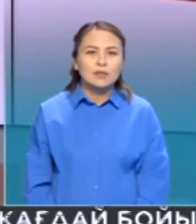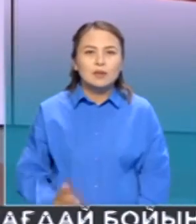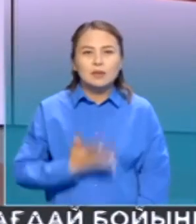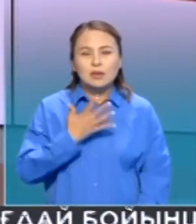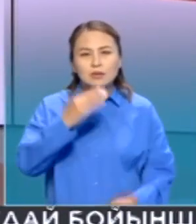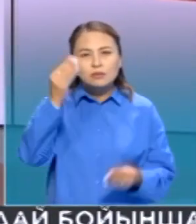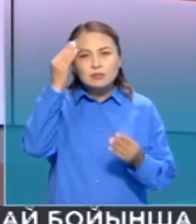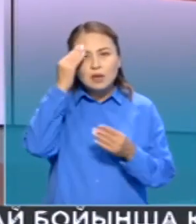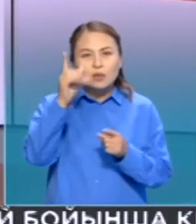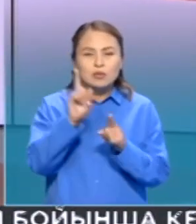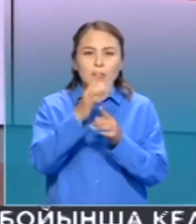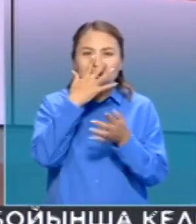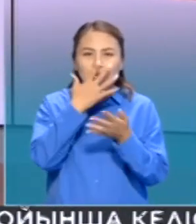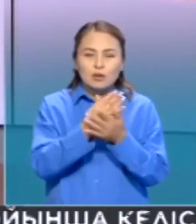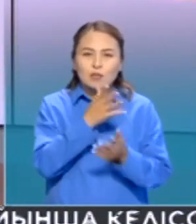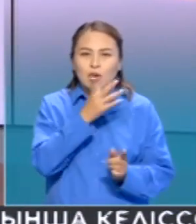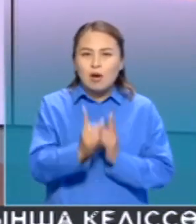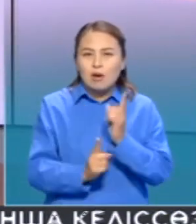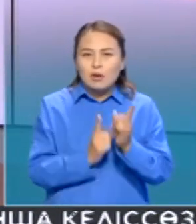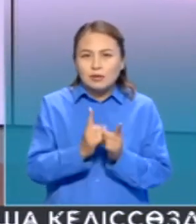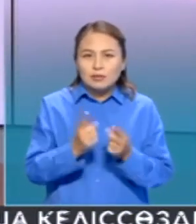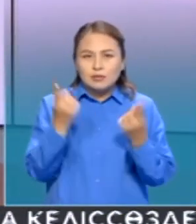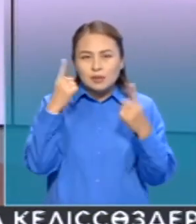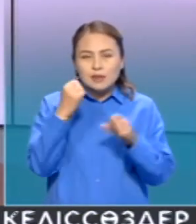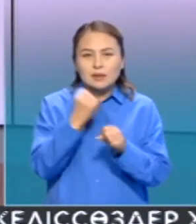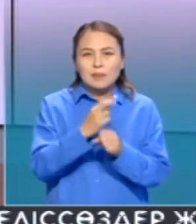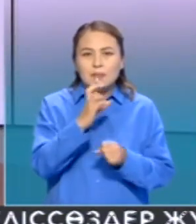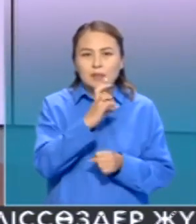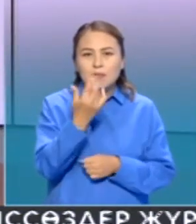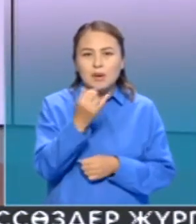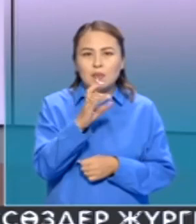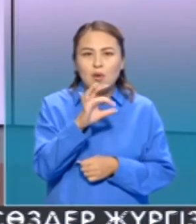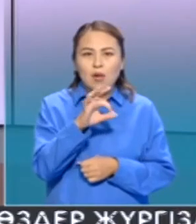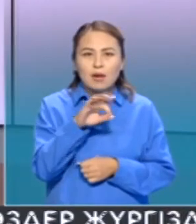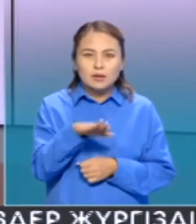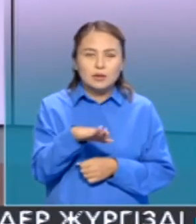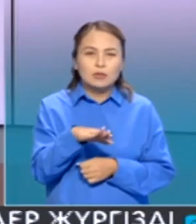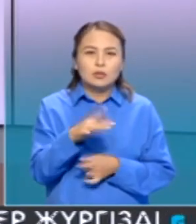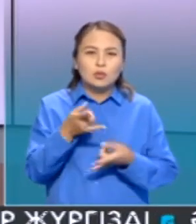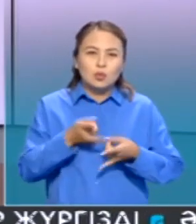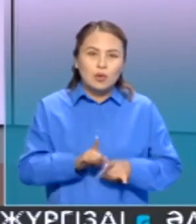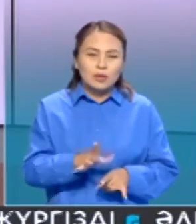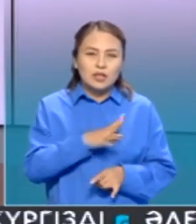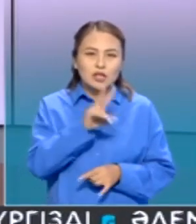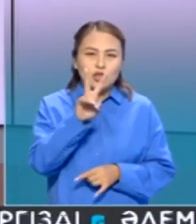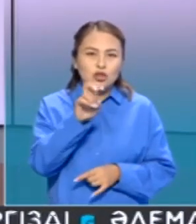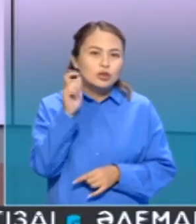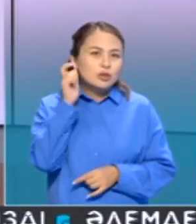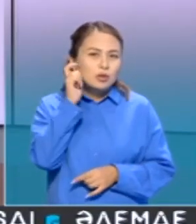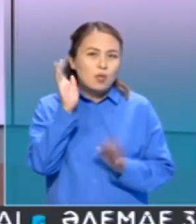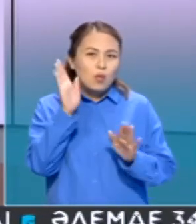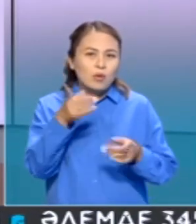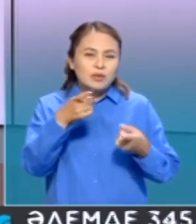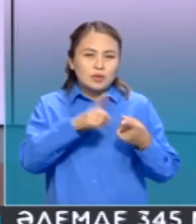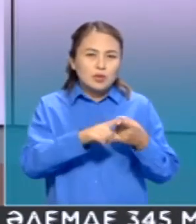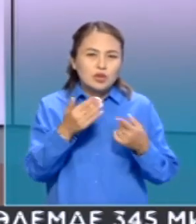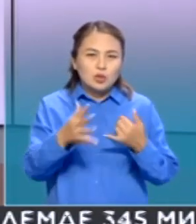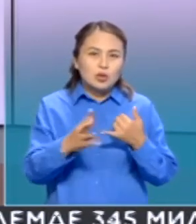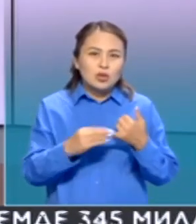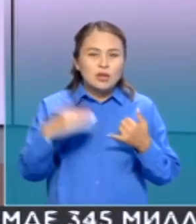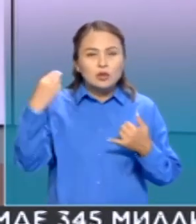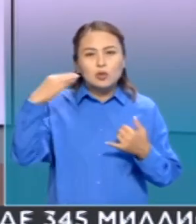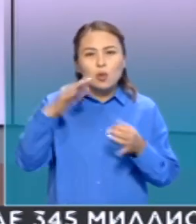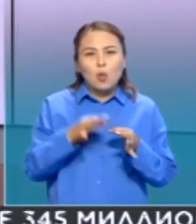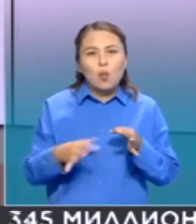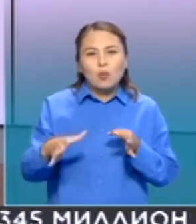Ruhani ilimde tereñine kirip, öz zamanının ğulamadan ögöi bolğan Begasıl Bibolatoğlu'nun tuğanına biyıl 200 jıl toladı. Osıgan oray, onun tuğan jeri